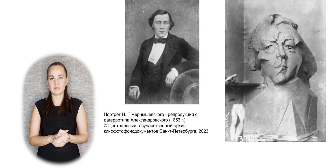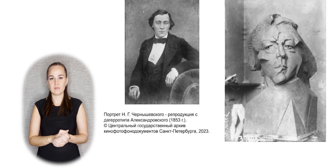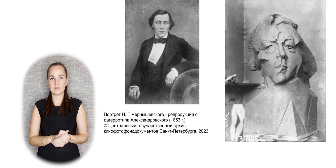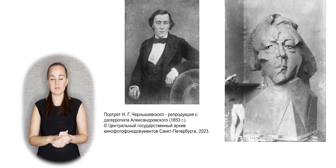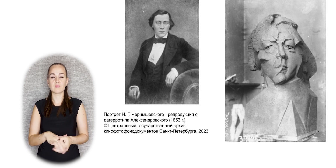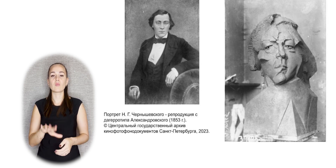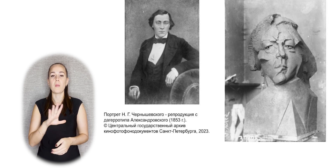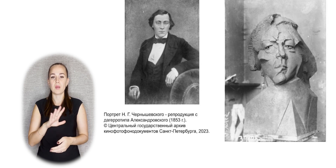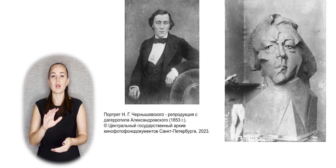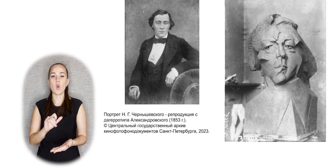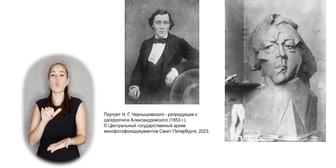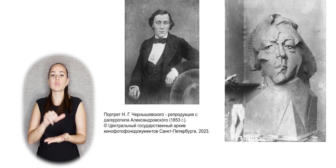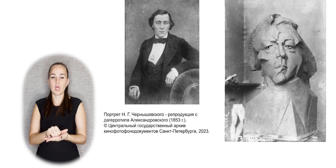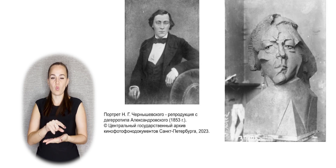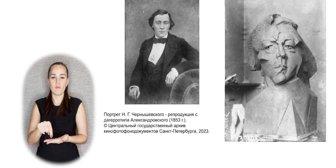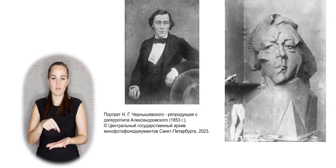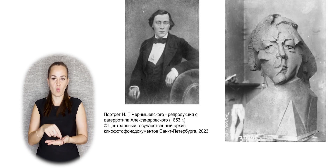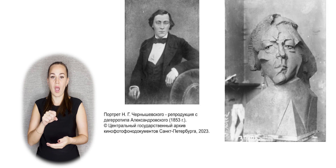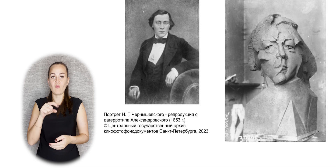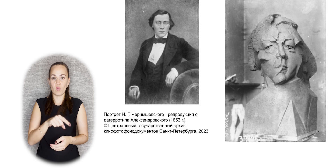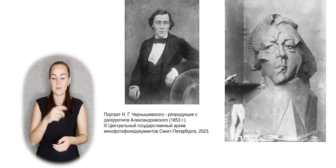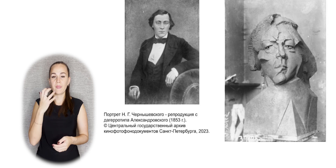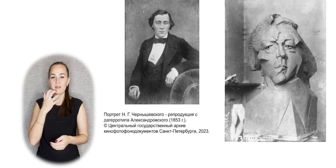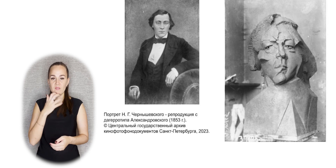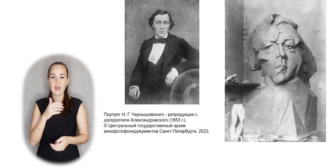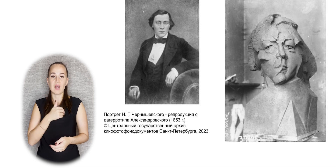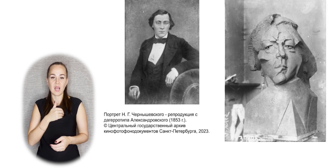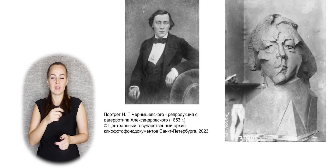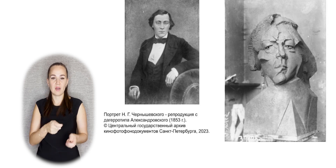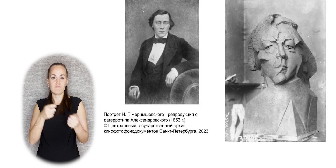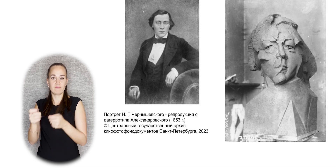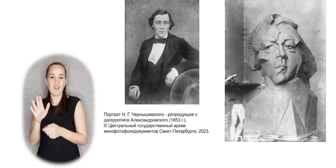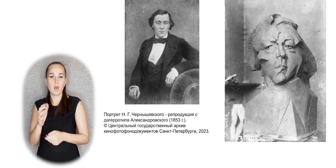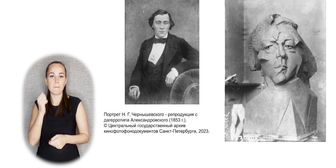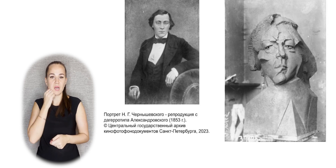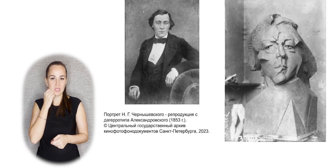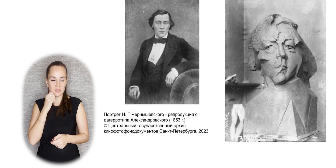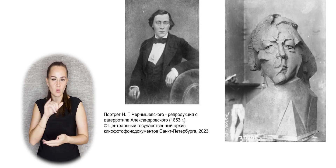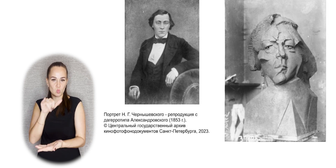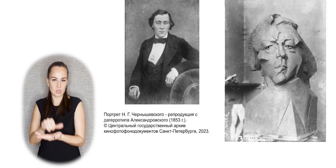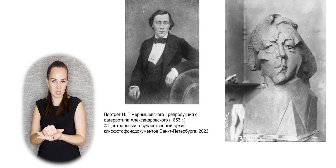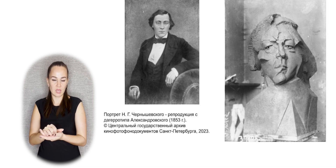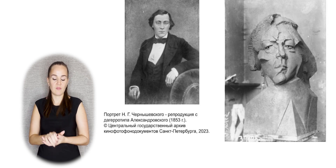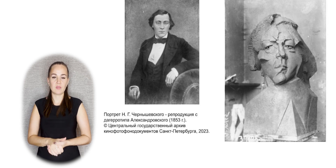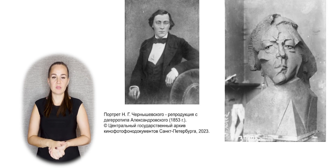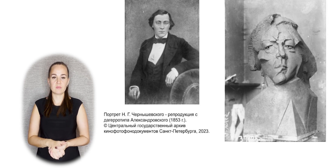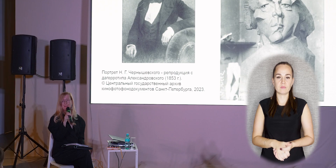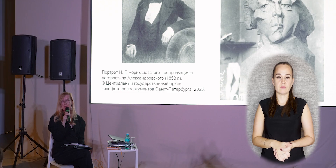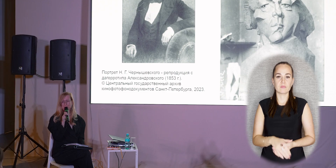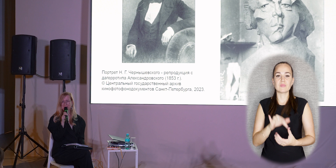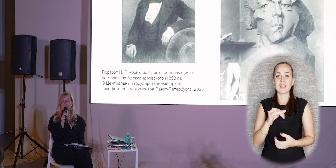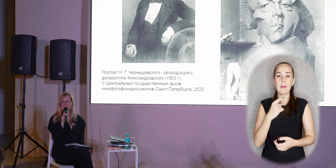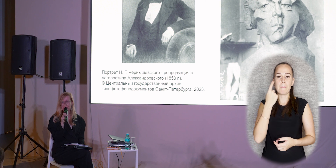работы Залькальнса был установлен в городе. А этот вариант предполагался Гризелли для Москвы. Тоже видим некоторое